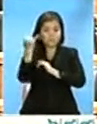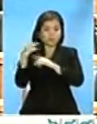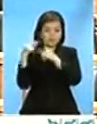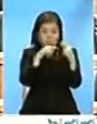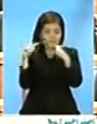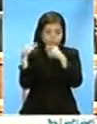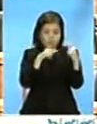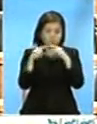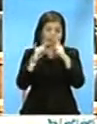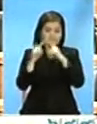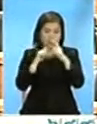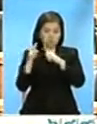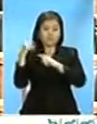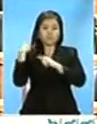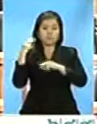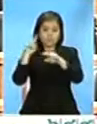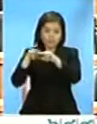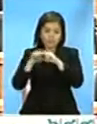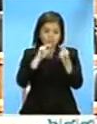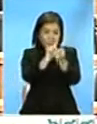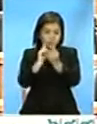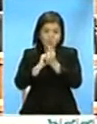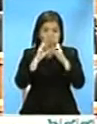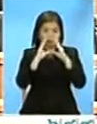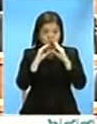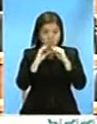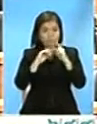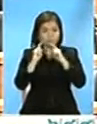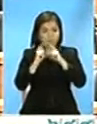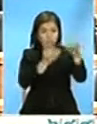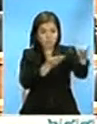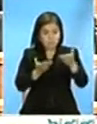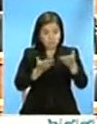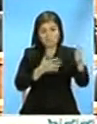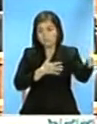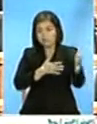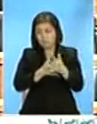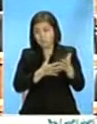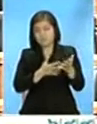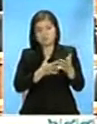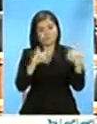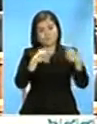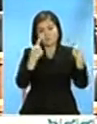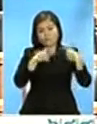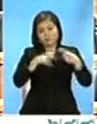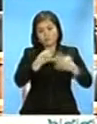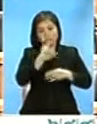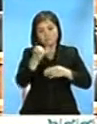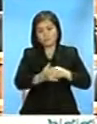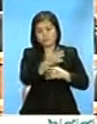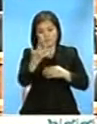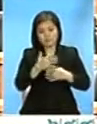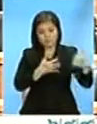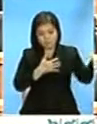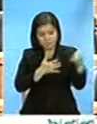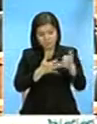มมานั่งคุยกันครับไม่ใช่ฝ่ายหนึ่งเชิญแล้วฝ่ายหนึ่งไม่มาแม่มันทะเลาะกันไม่จบนะฮะมา